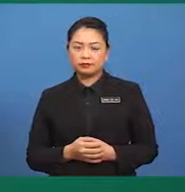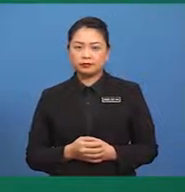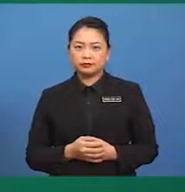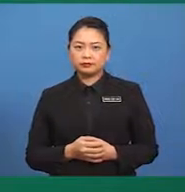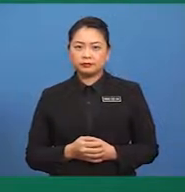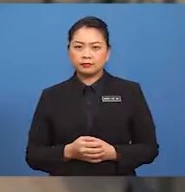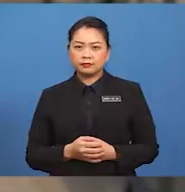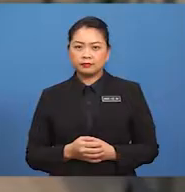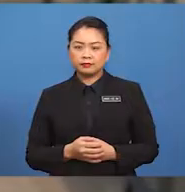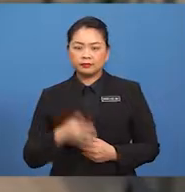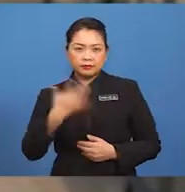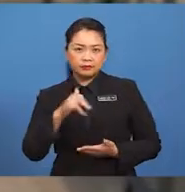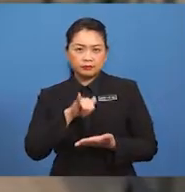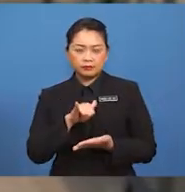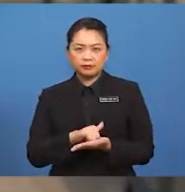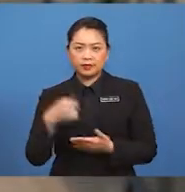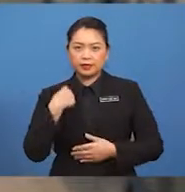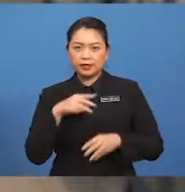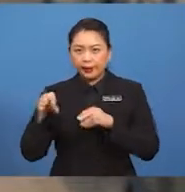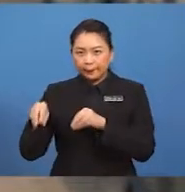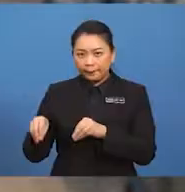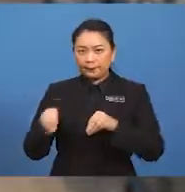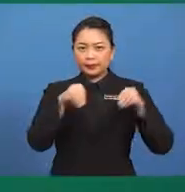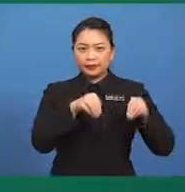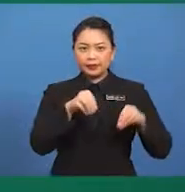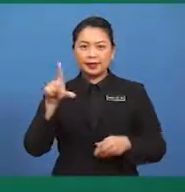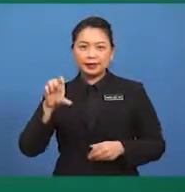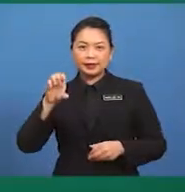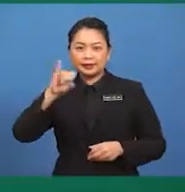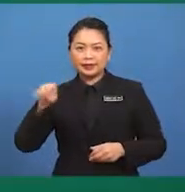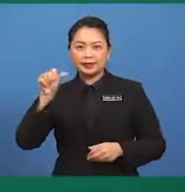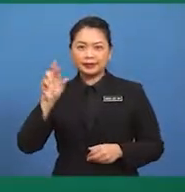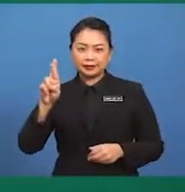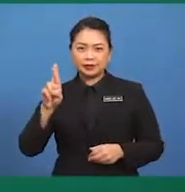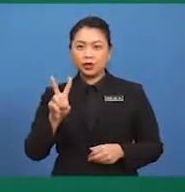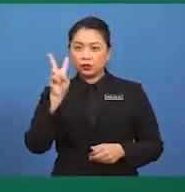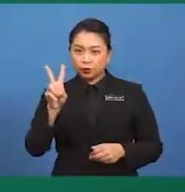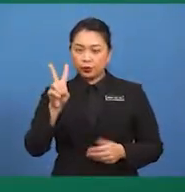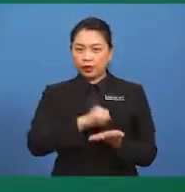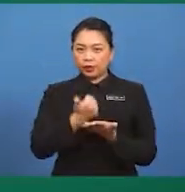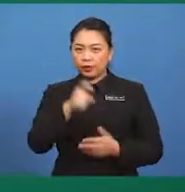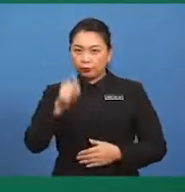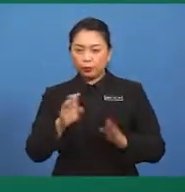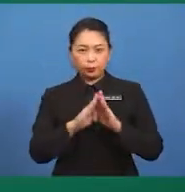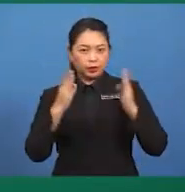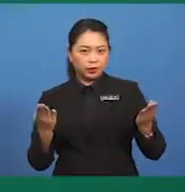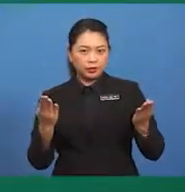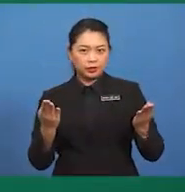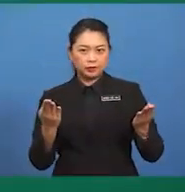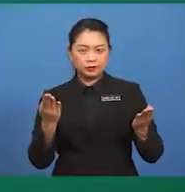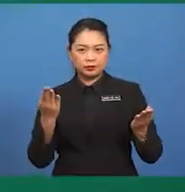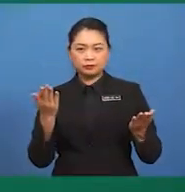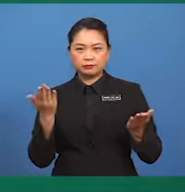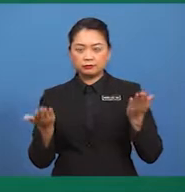hutang lapuk. Selepas itu, kita pindahkan ke leja pula. Dua akaun yang perlu dibuka iaitu akaun hutang